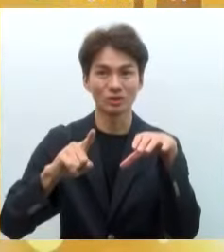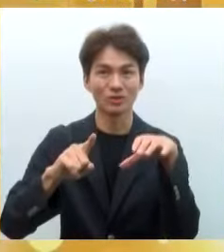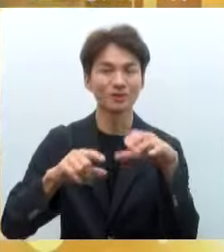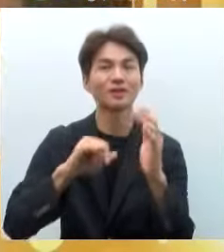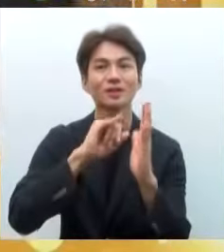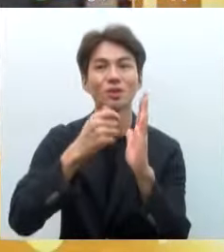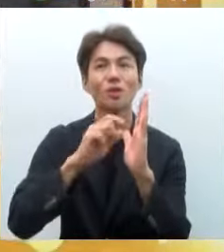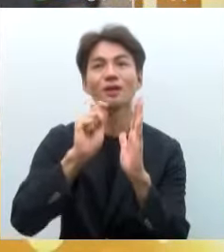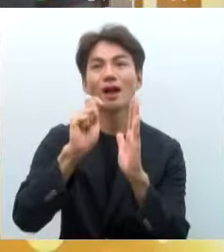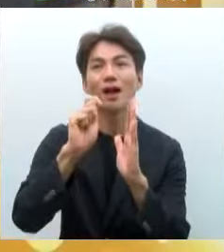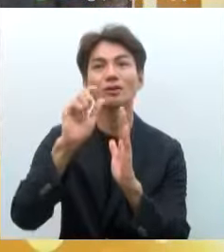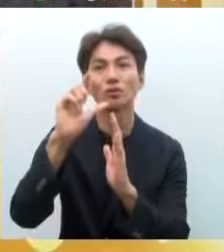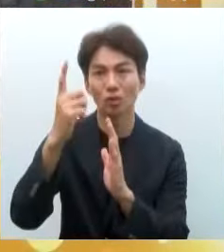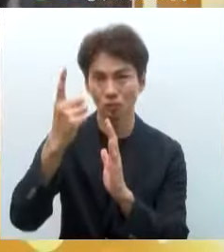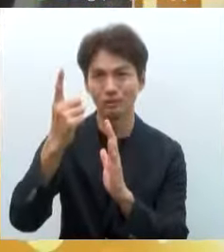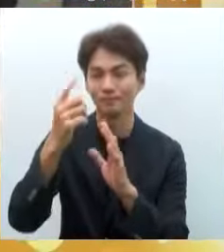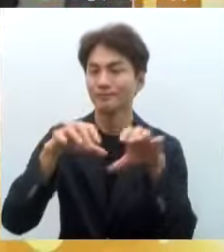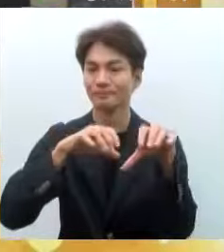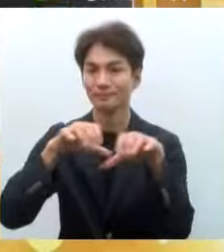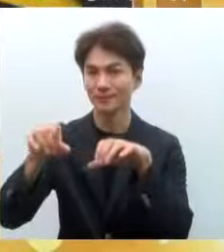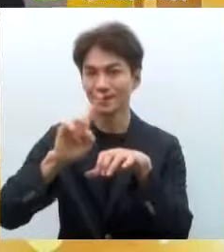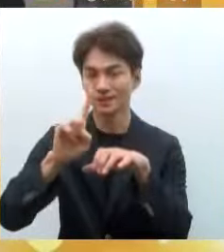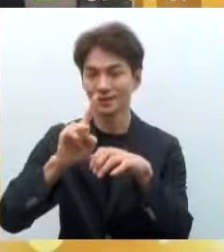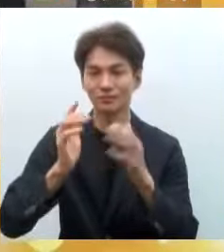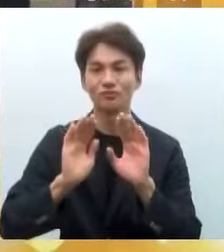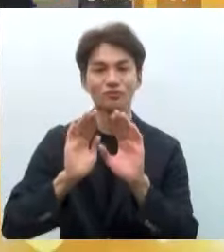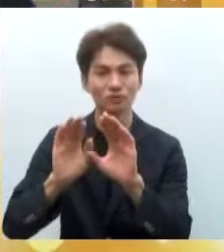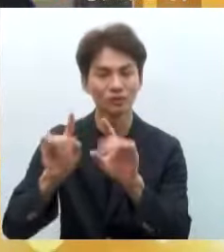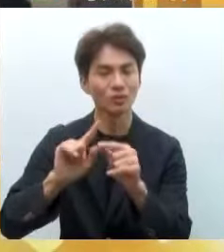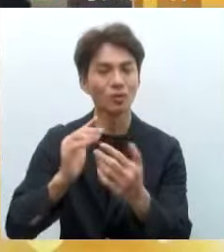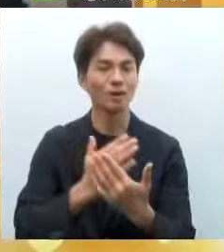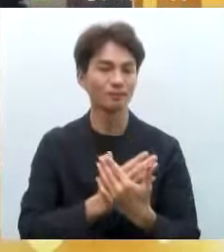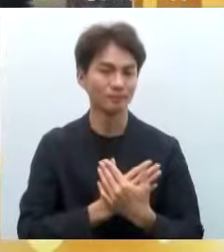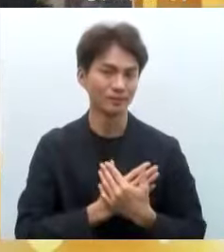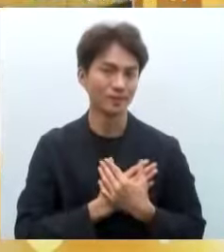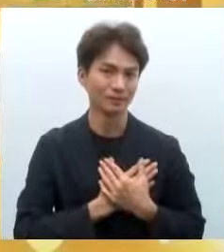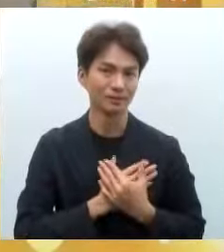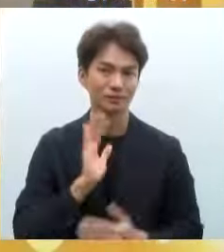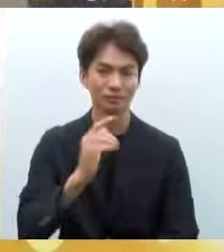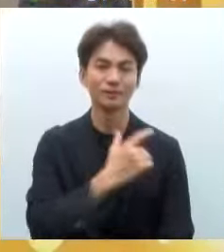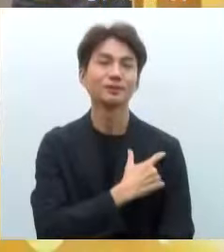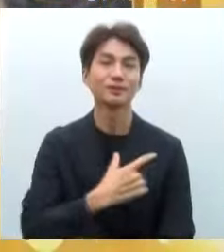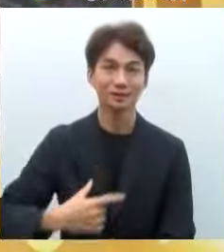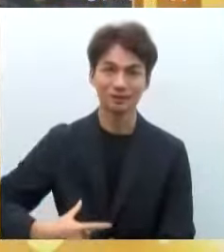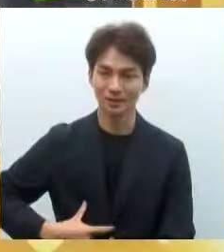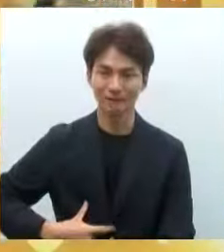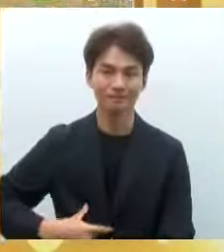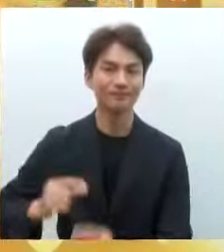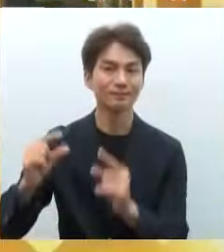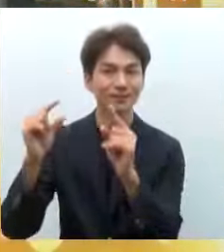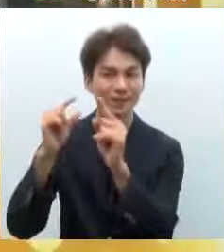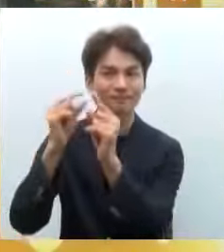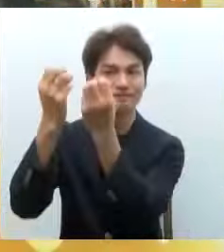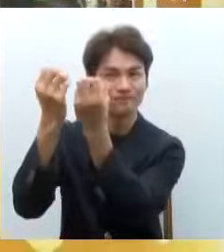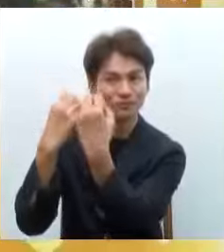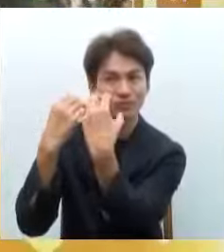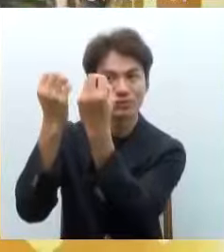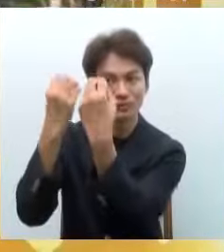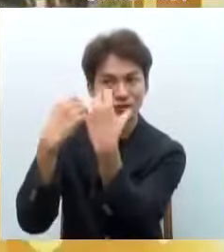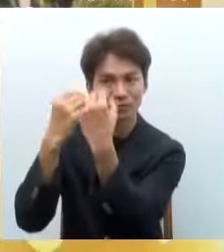องได้จัดทำโครงการส่งเสริมการปลูกฝังความรักในสถาบันหลักของชาติและน้อมนำพระบรมราโชบายการศึกษ